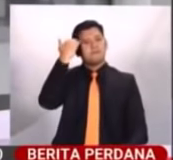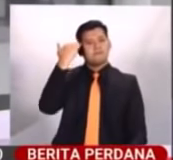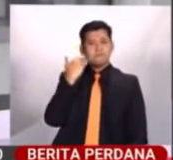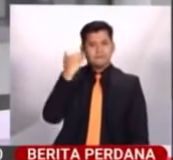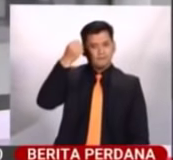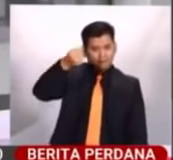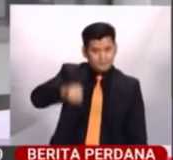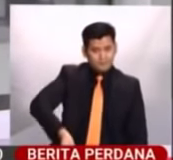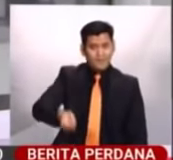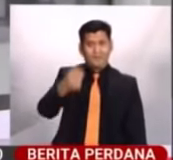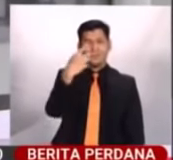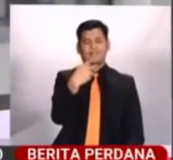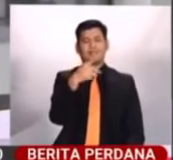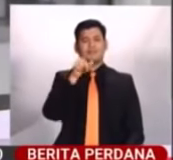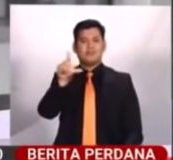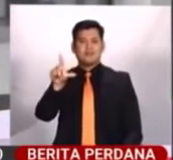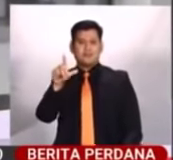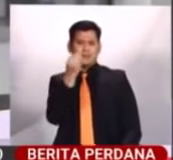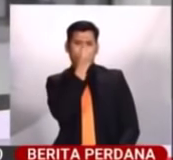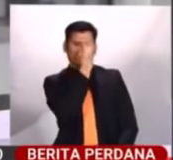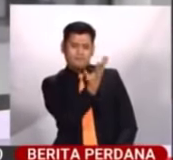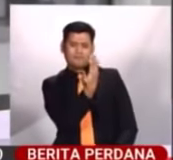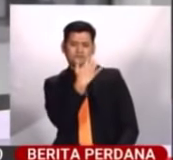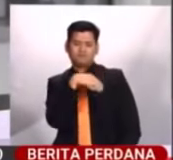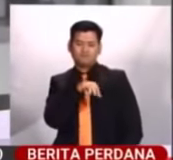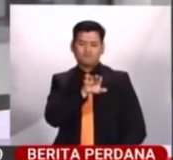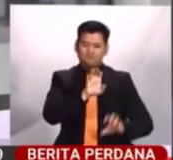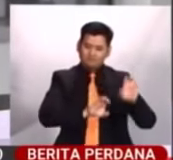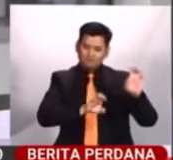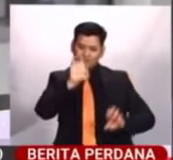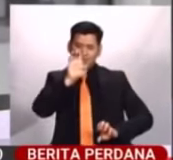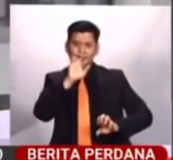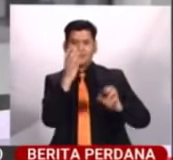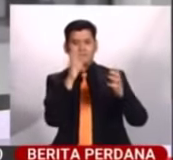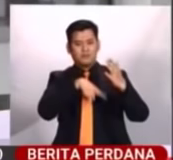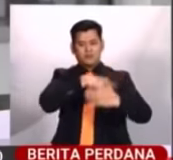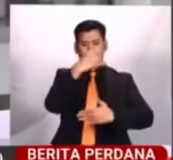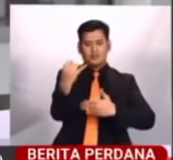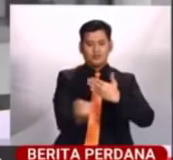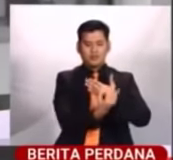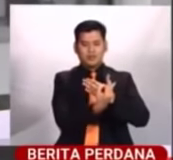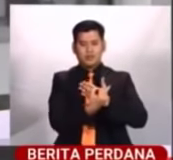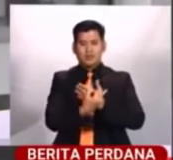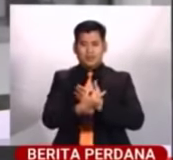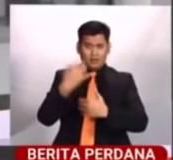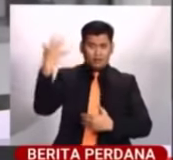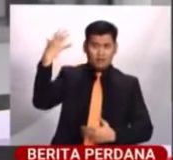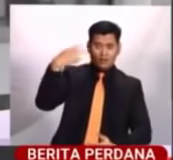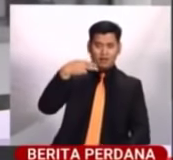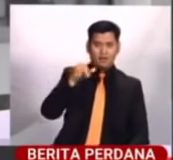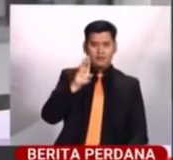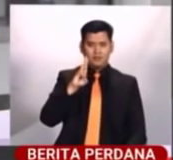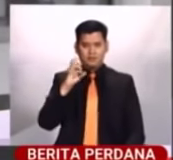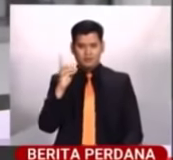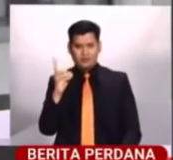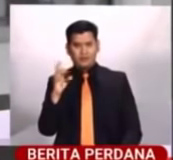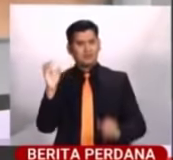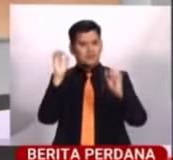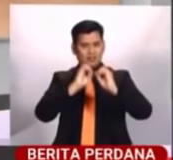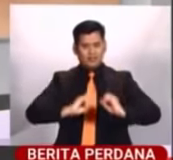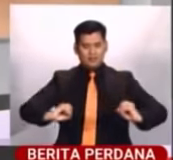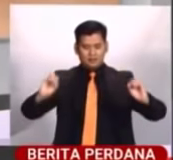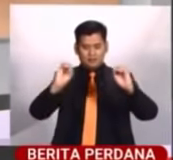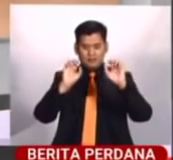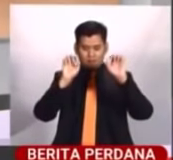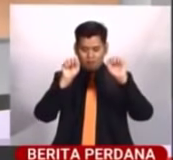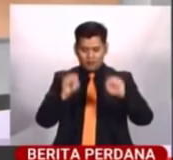Mahkamah Tinggi Kuala Lumpur dimaklumkan pertimbangan teliti tidak dibuat terhadap projek solar hybrid selain ia tidak mampu dilaksana Kementerian